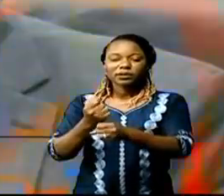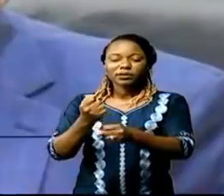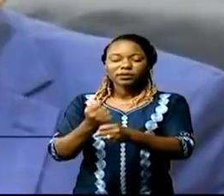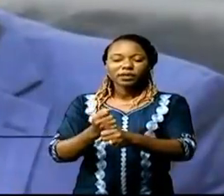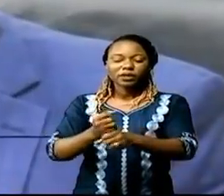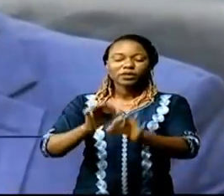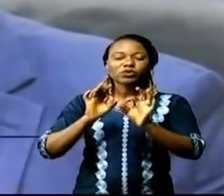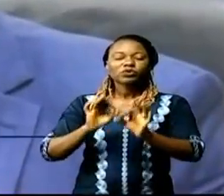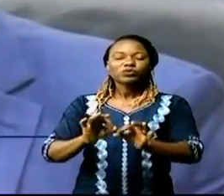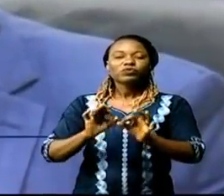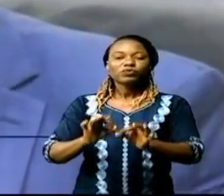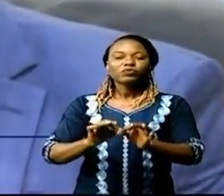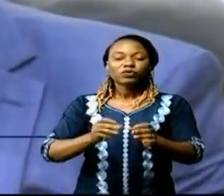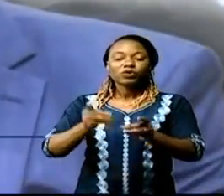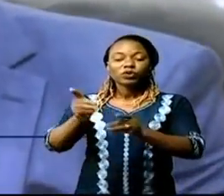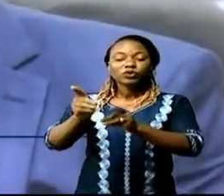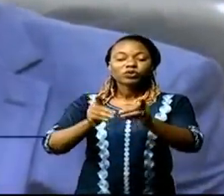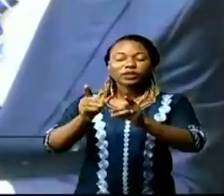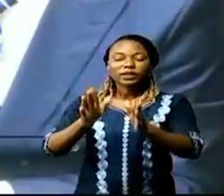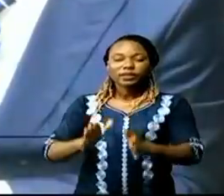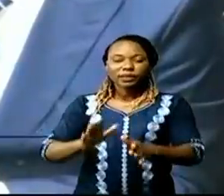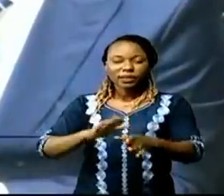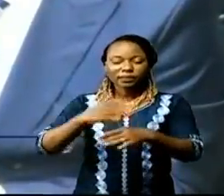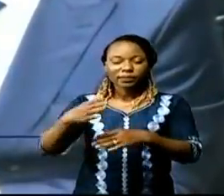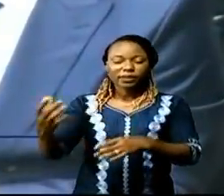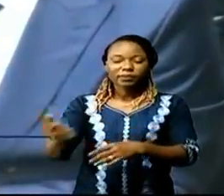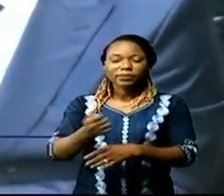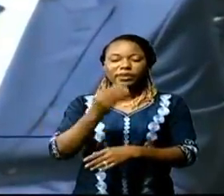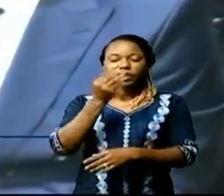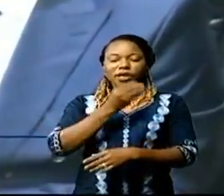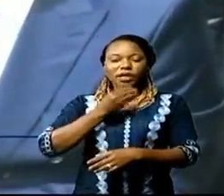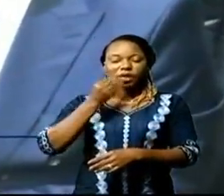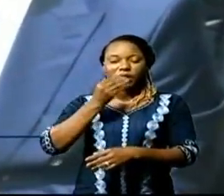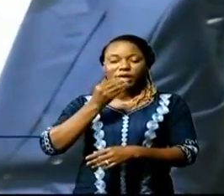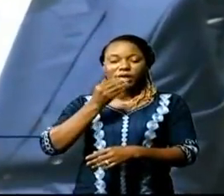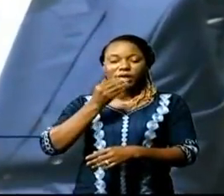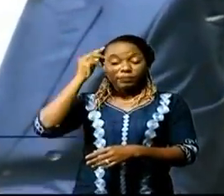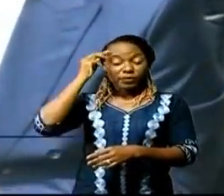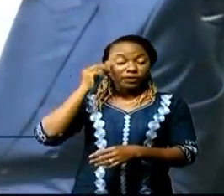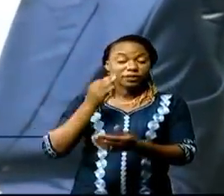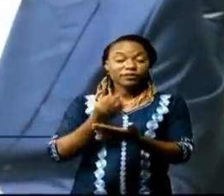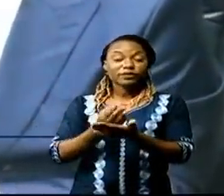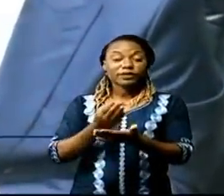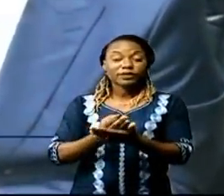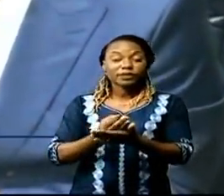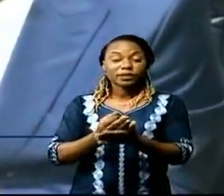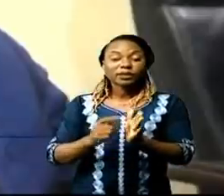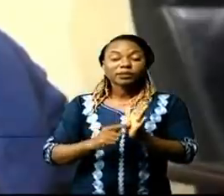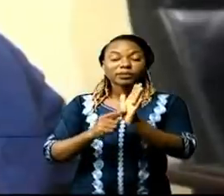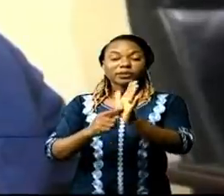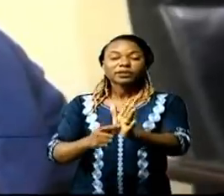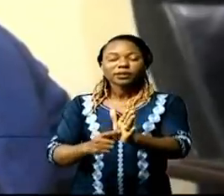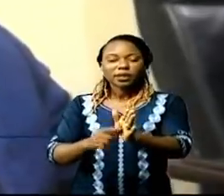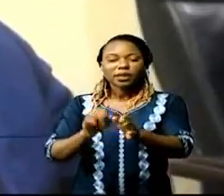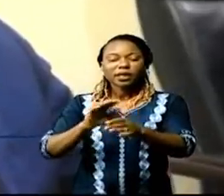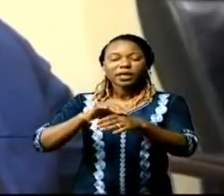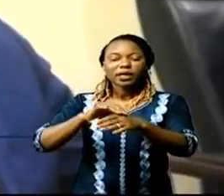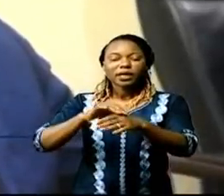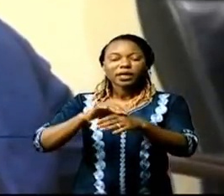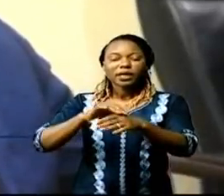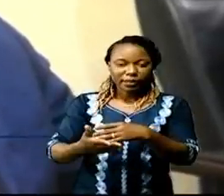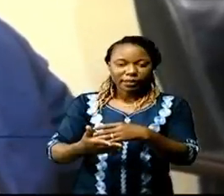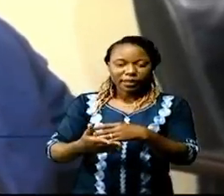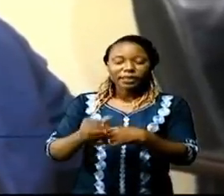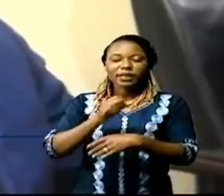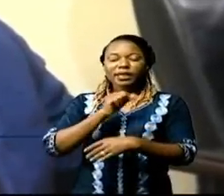général Jean-Mabi Moulumba. Après les mots du ministre des Finances présentés par son directeur de cabinet, suivi de celui de